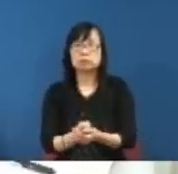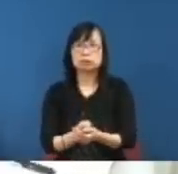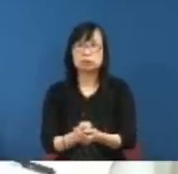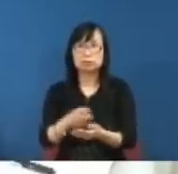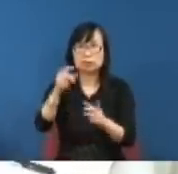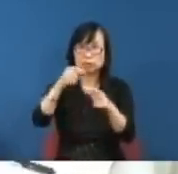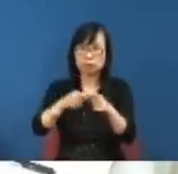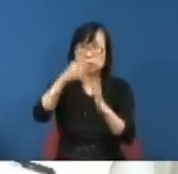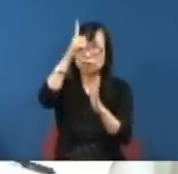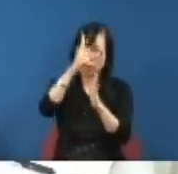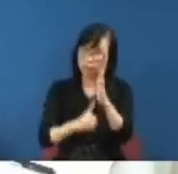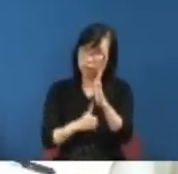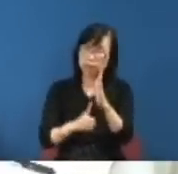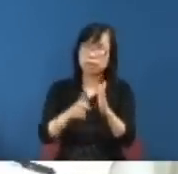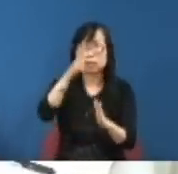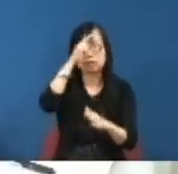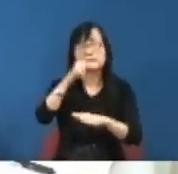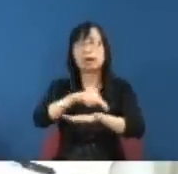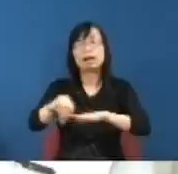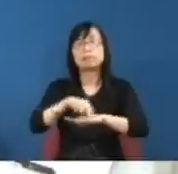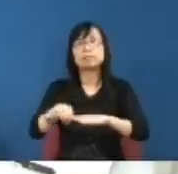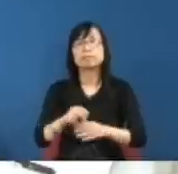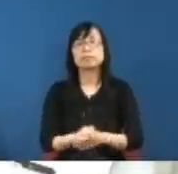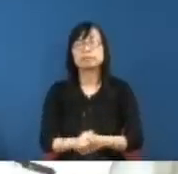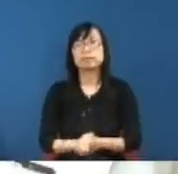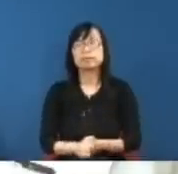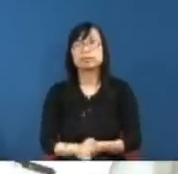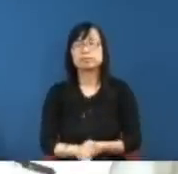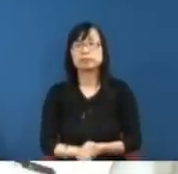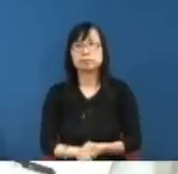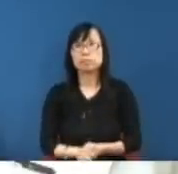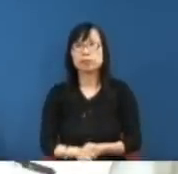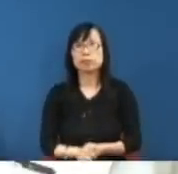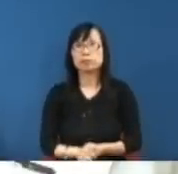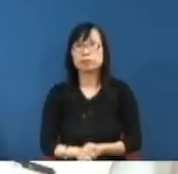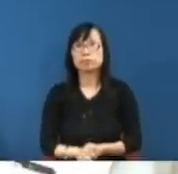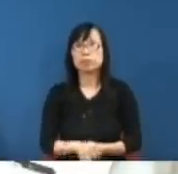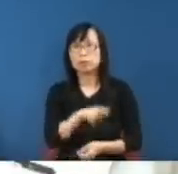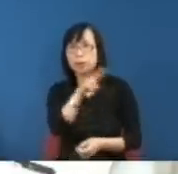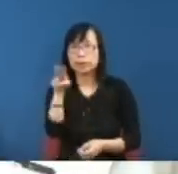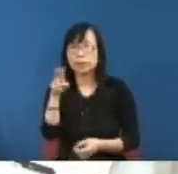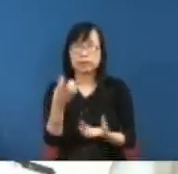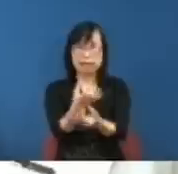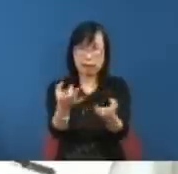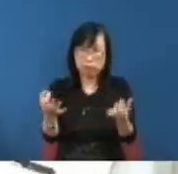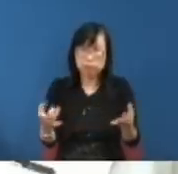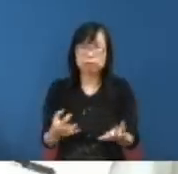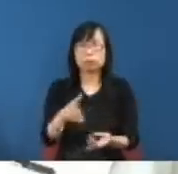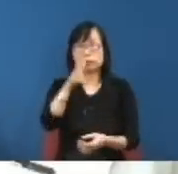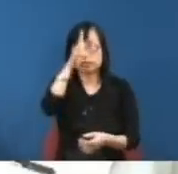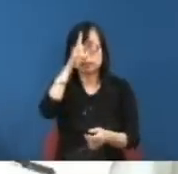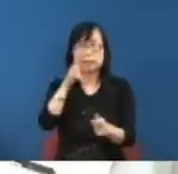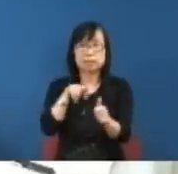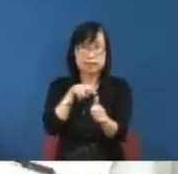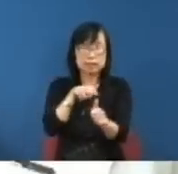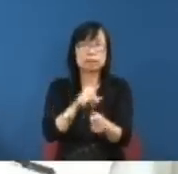跌嘅政策咧已經係由來已久，打咗好耐，係咪？亦都睇到咧歐洲嘅政治